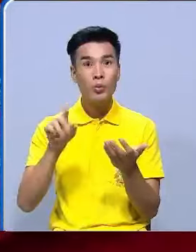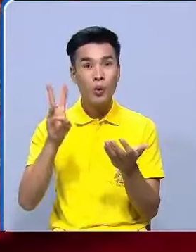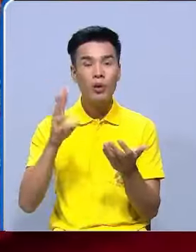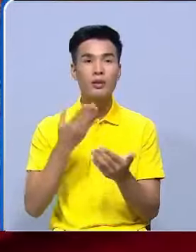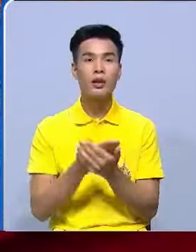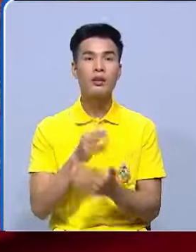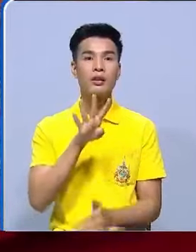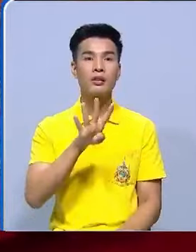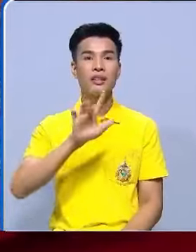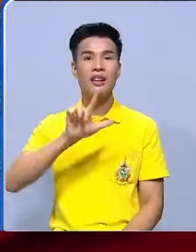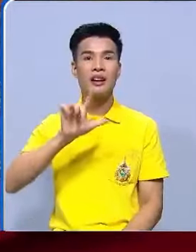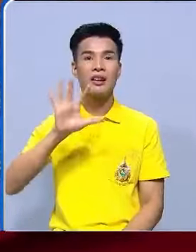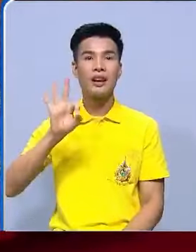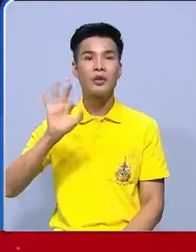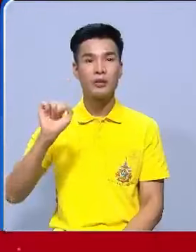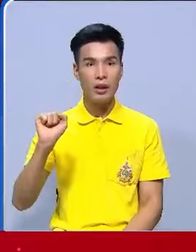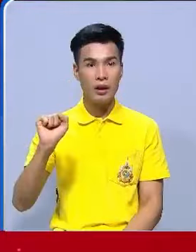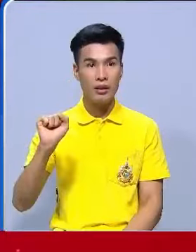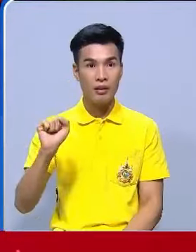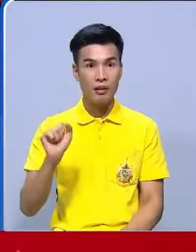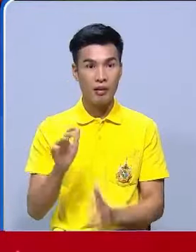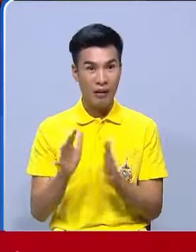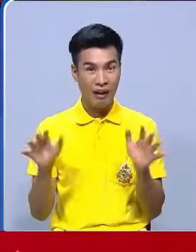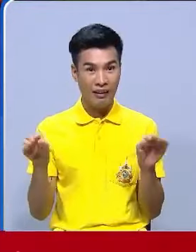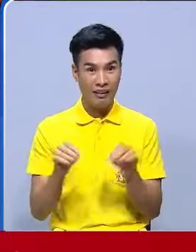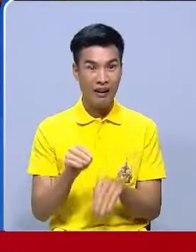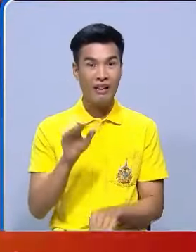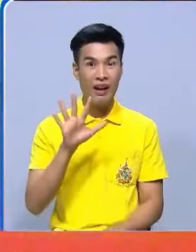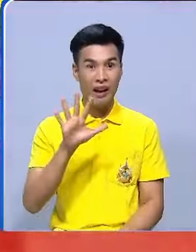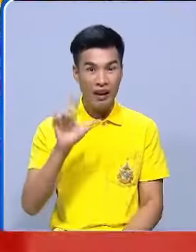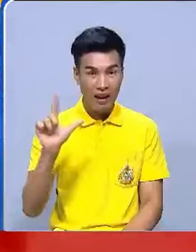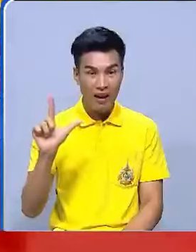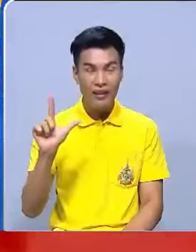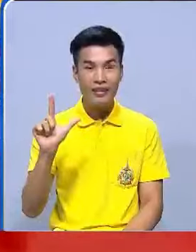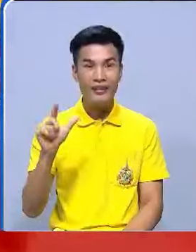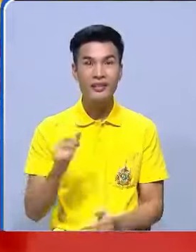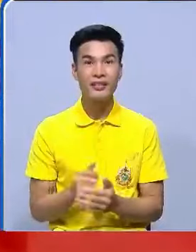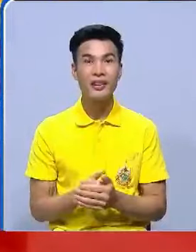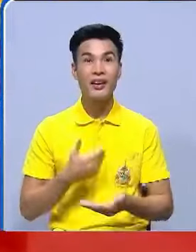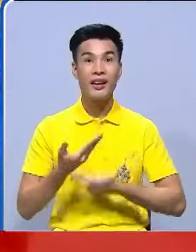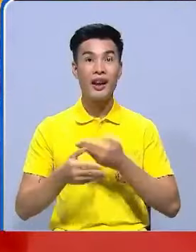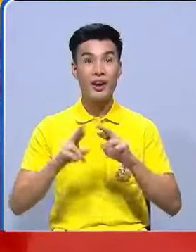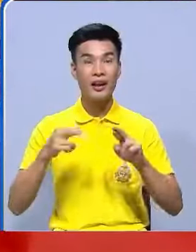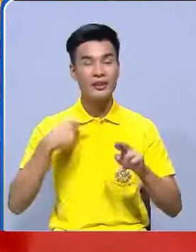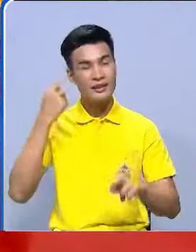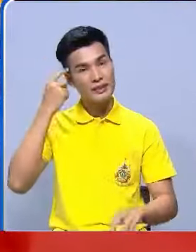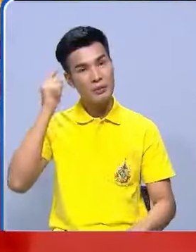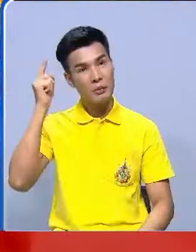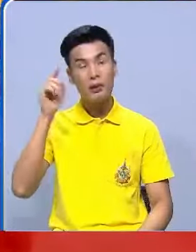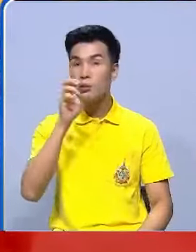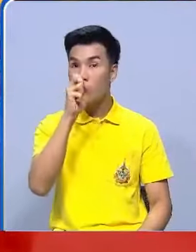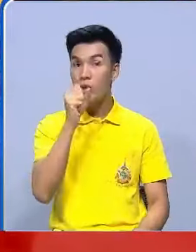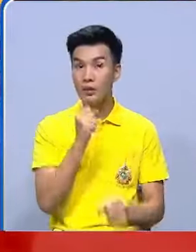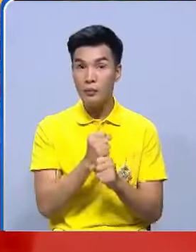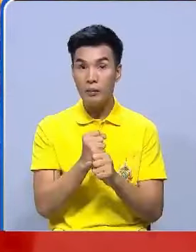9แสนบาทโอ้โหเกือบ5ล้านบาทแน่คุณพระ ร้านเราก็เลยคิดไอเดียขึ้นมาครับว่าถ้าลองทำเป็นลาย8เ